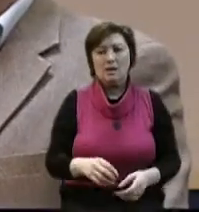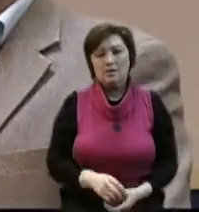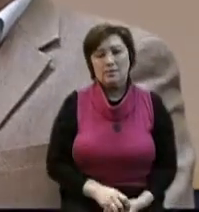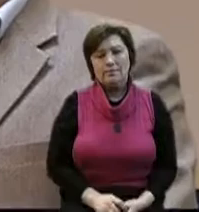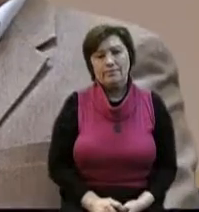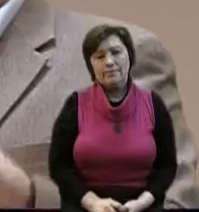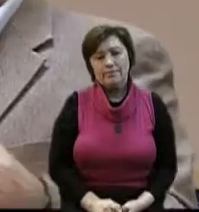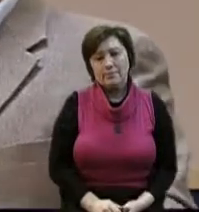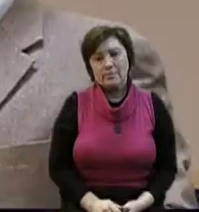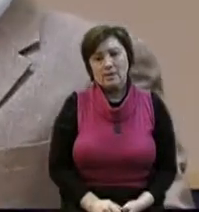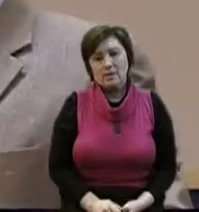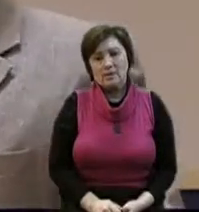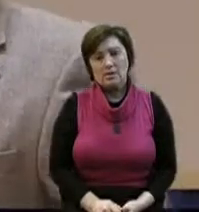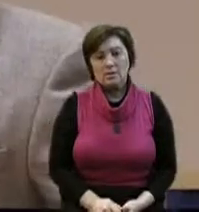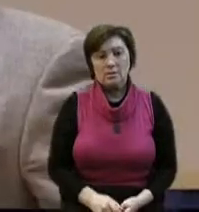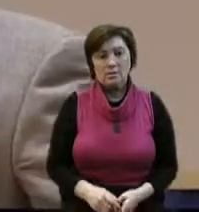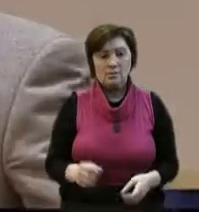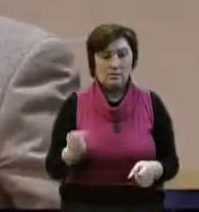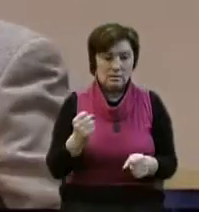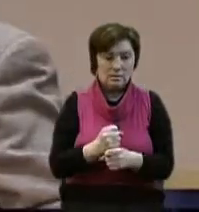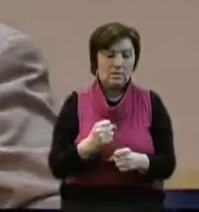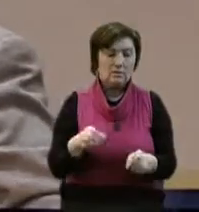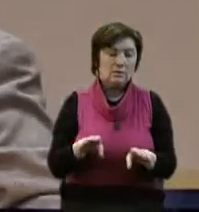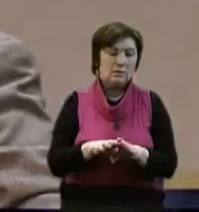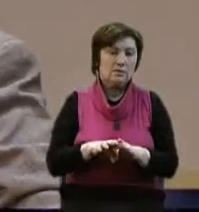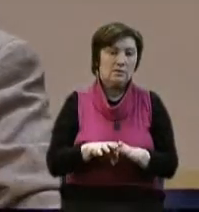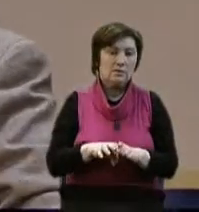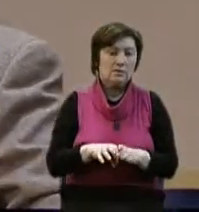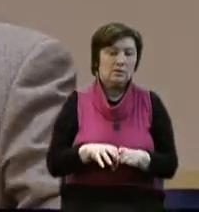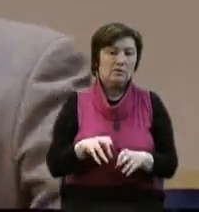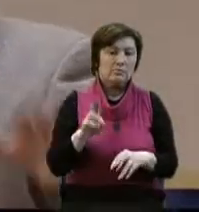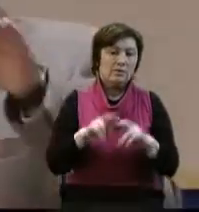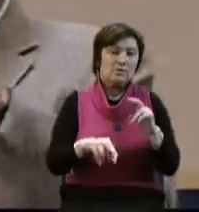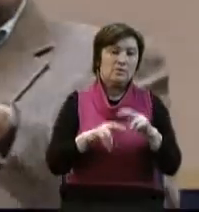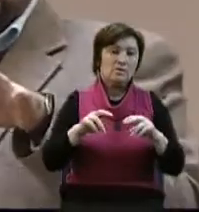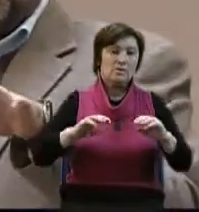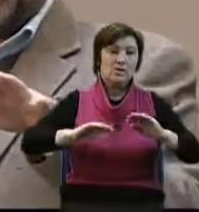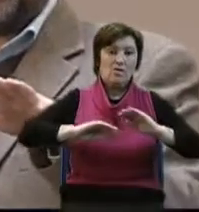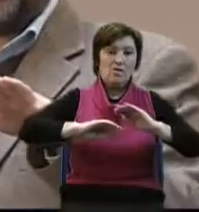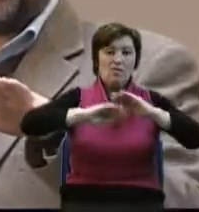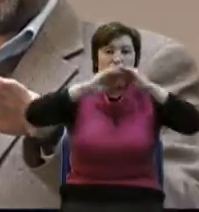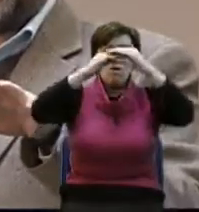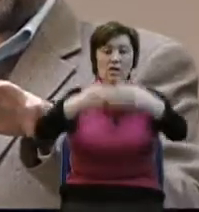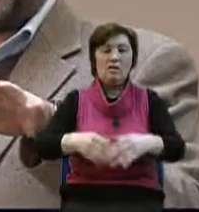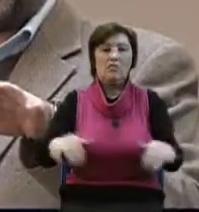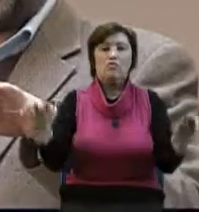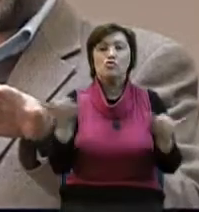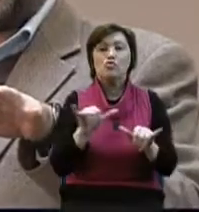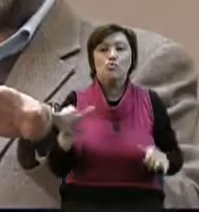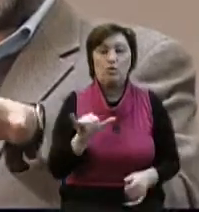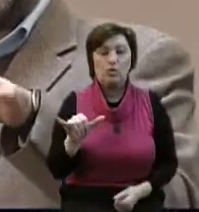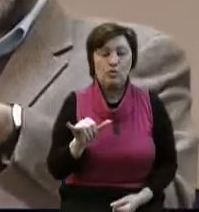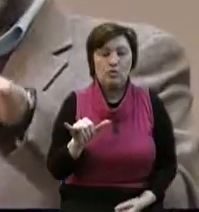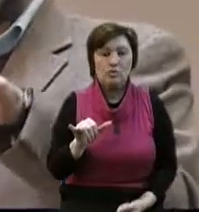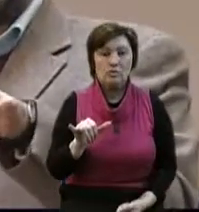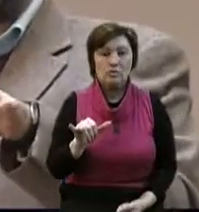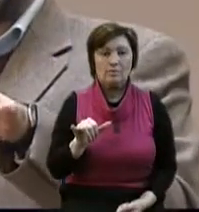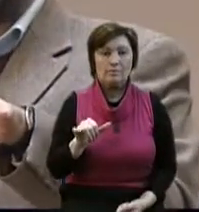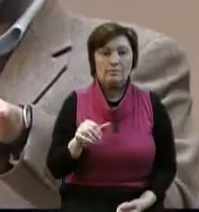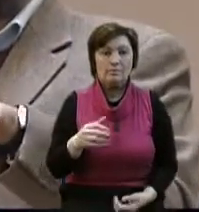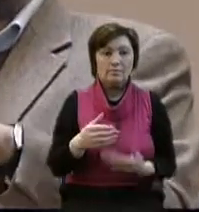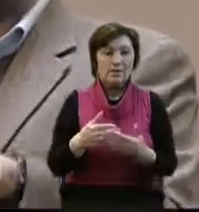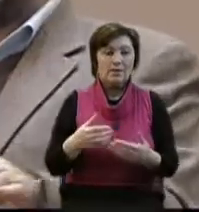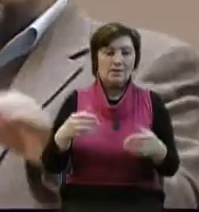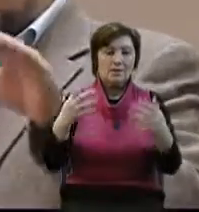И Помпей делал таким образом. Он строил этот вал только в субботу, перед стенами